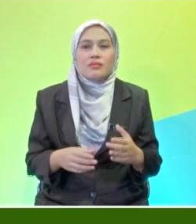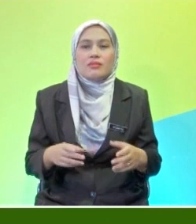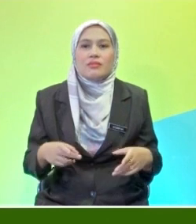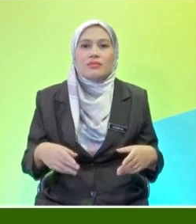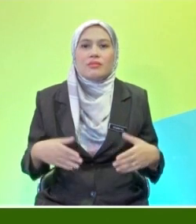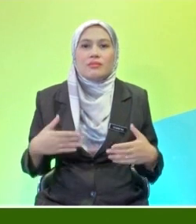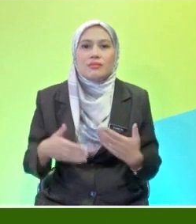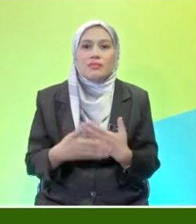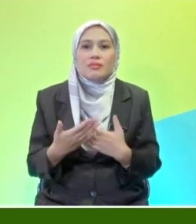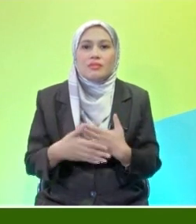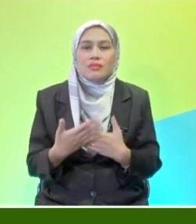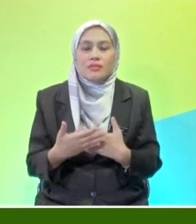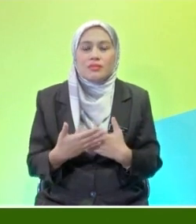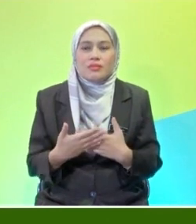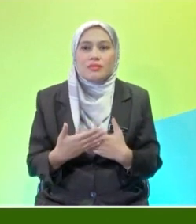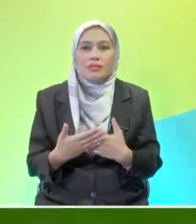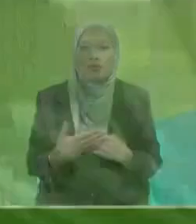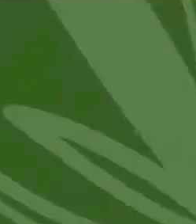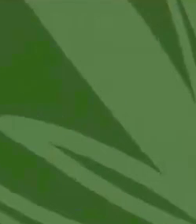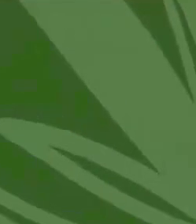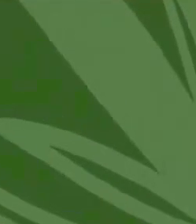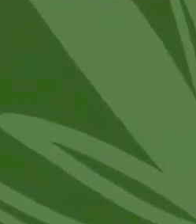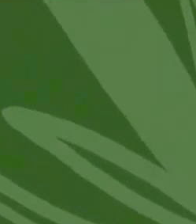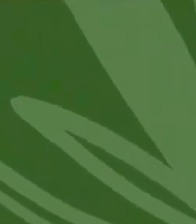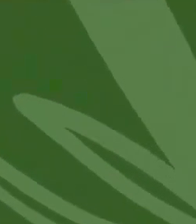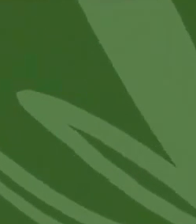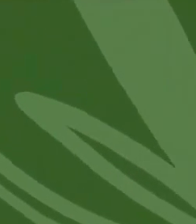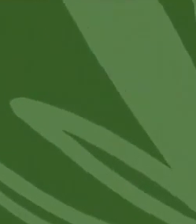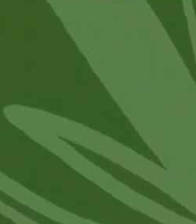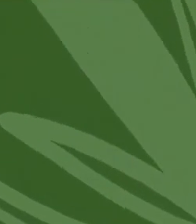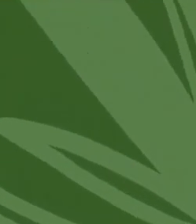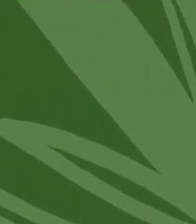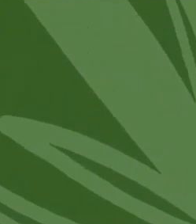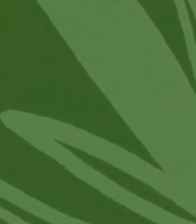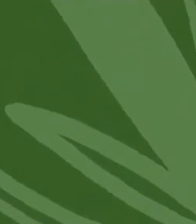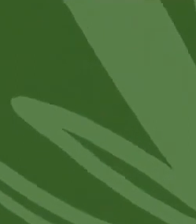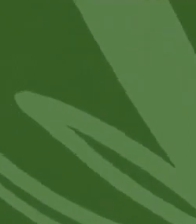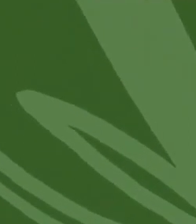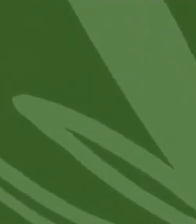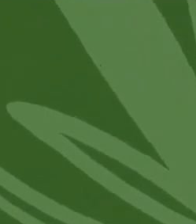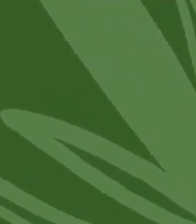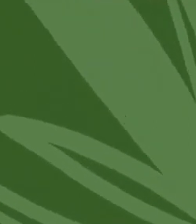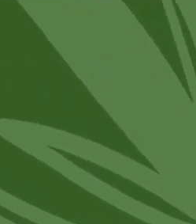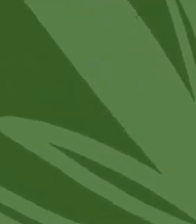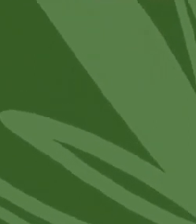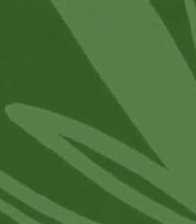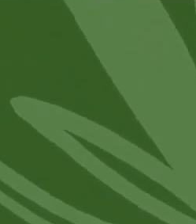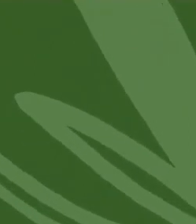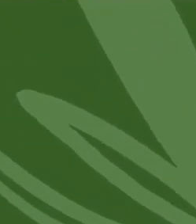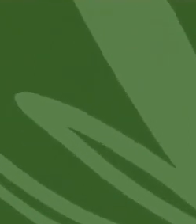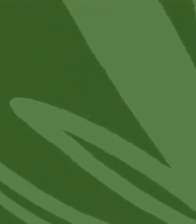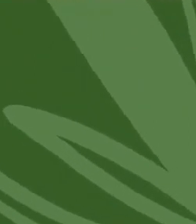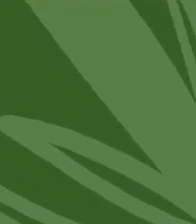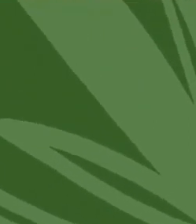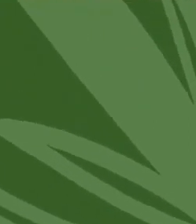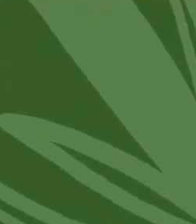Hasil banyak jalan pendapatan. Ya, betul. Ah. Okey, okay. Bagus. Okey, okay. Seterusnya yang terakhir, Yvonne. Yvonne mula baca pantun